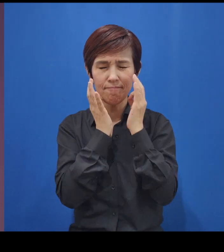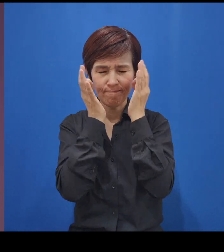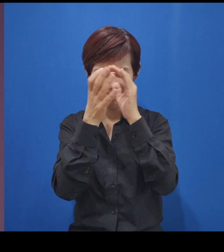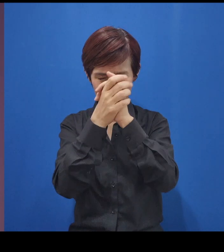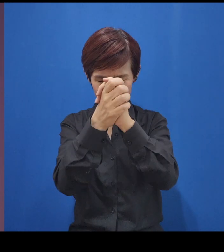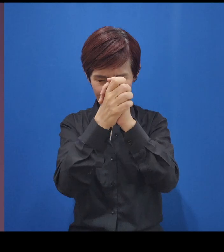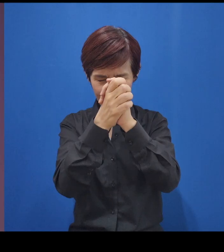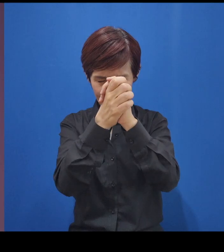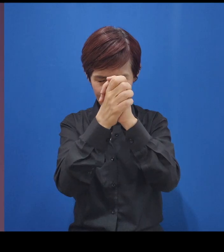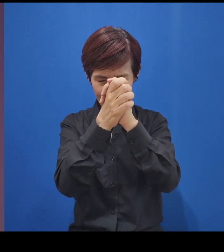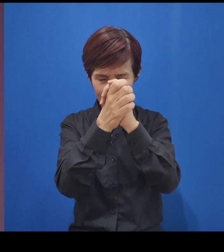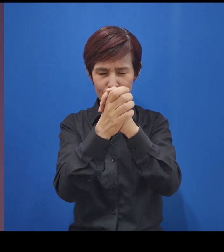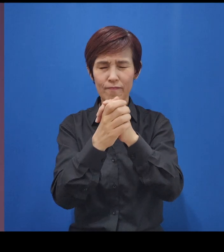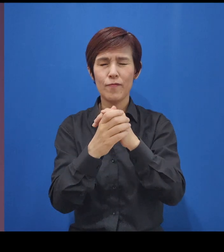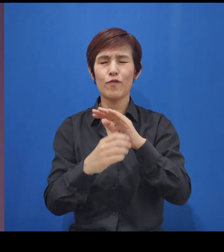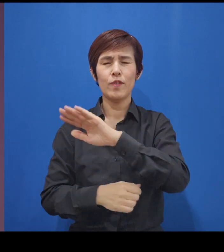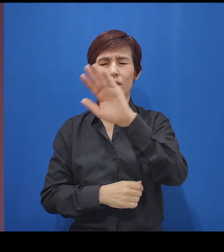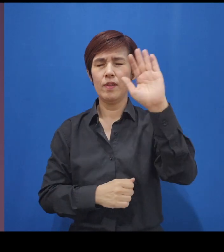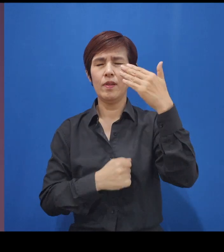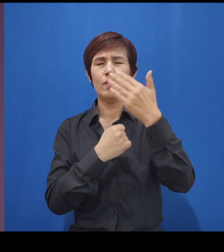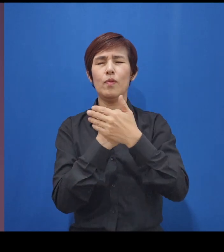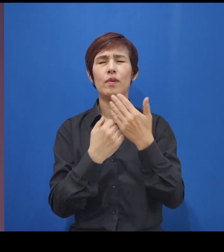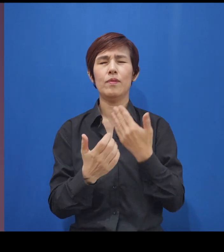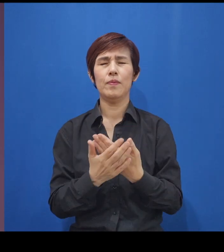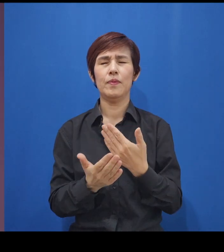기도가 충만한 교회 되게